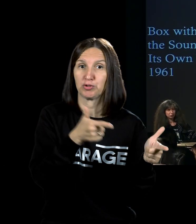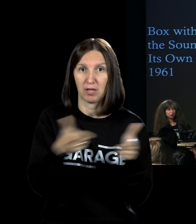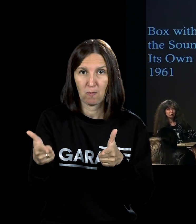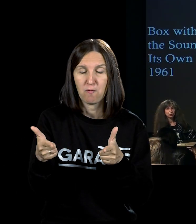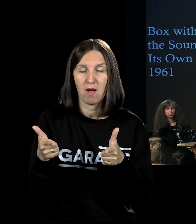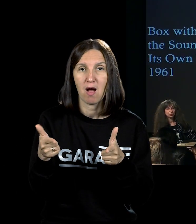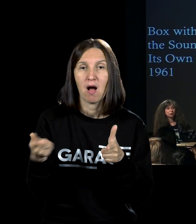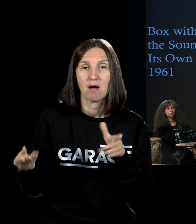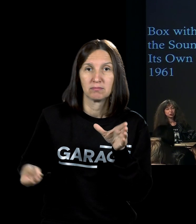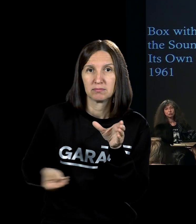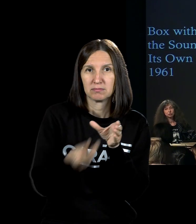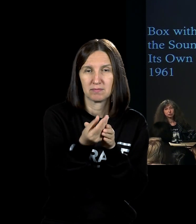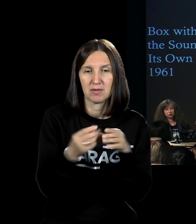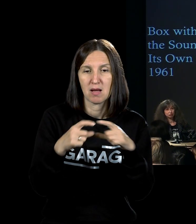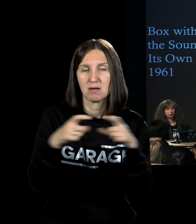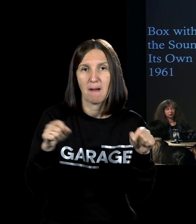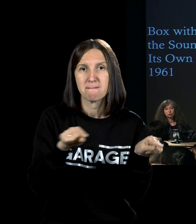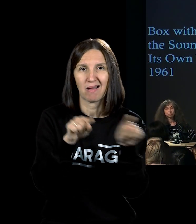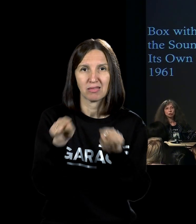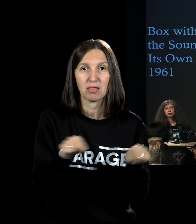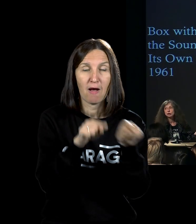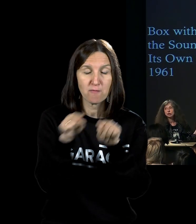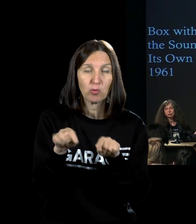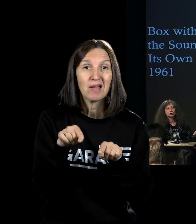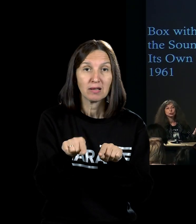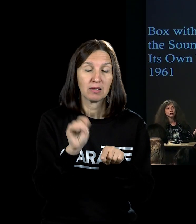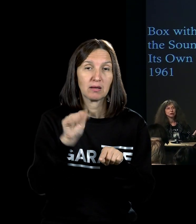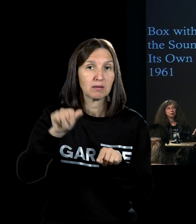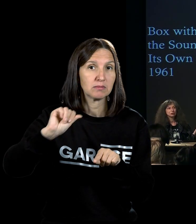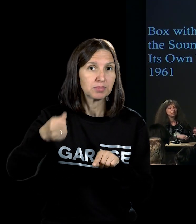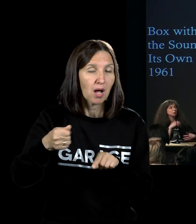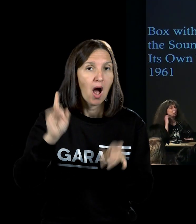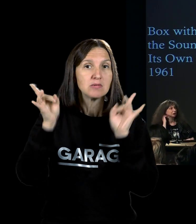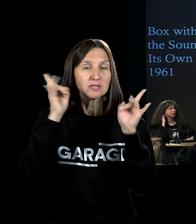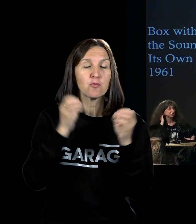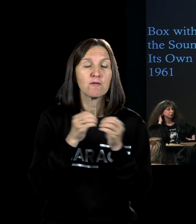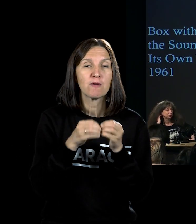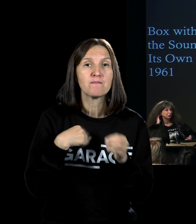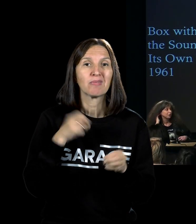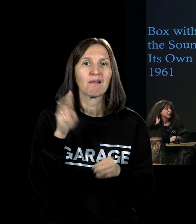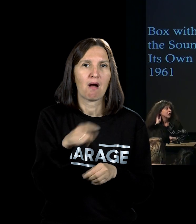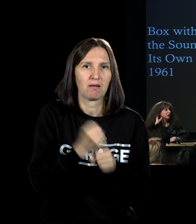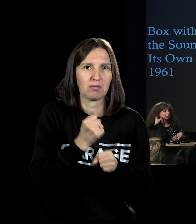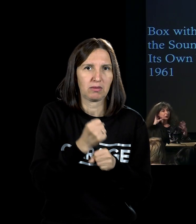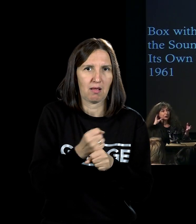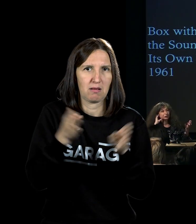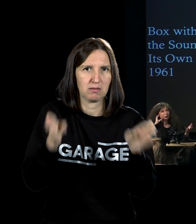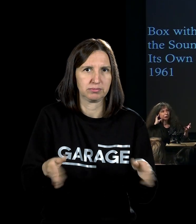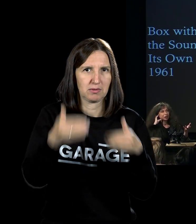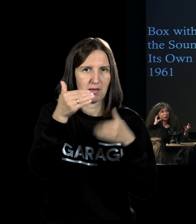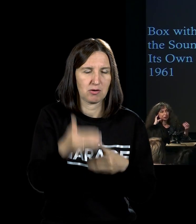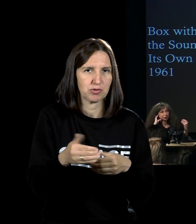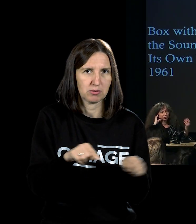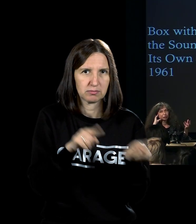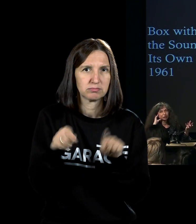маленький магнитофон, который эту кассету воспроизводил, пленку, я не знаю, на что он тогда записывал, по-моему, кассет тогда еще не было, воспроизводил